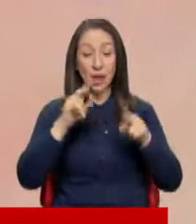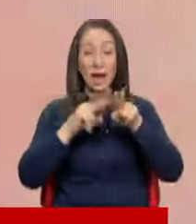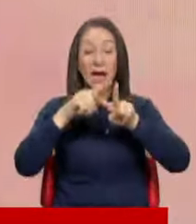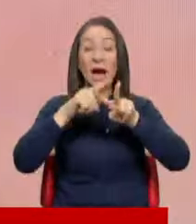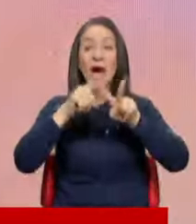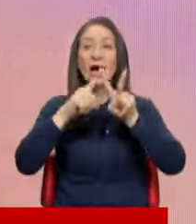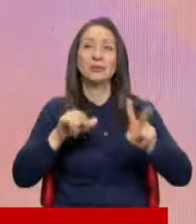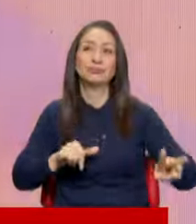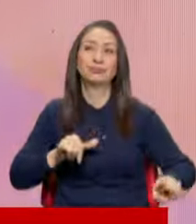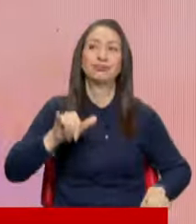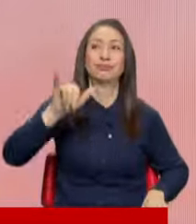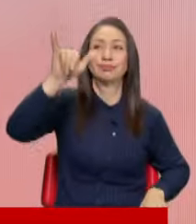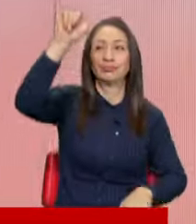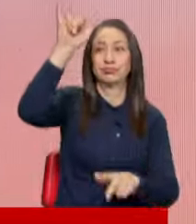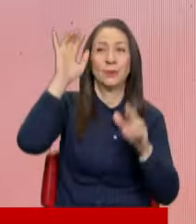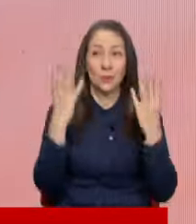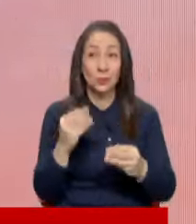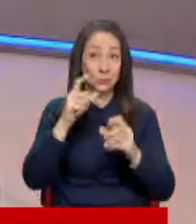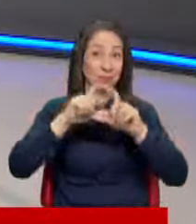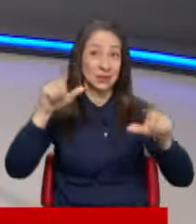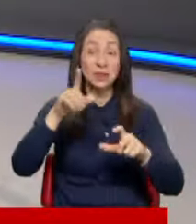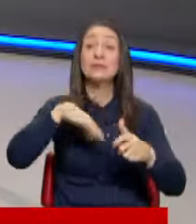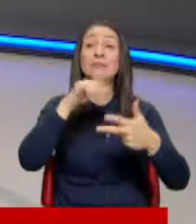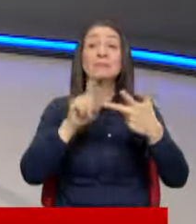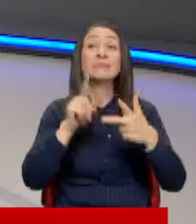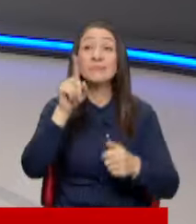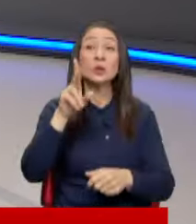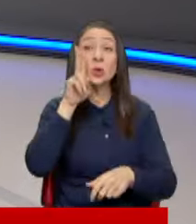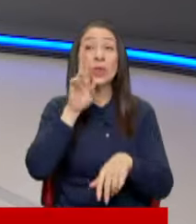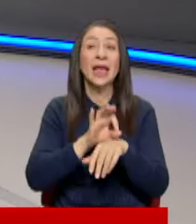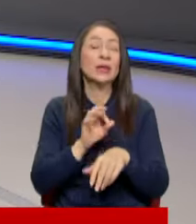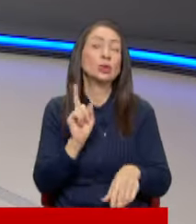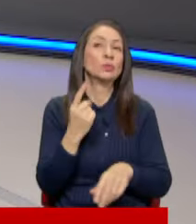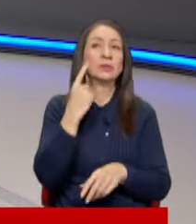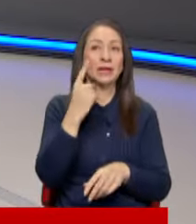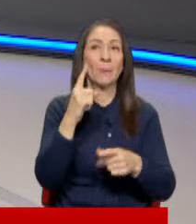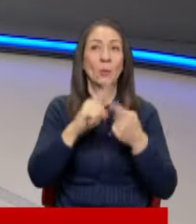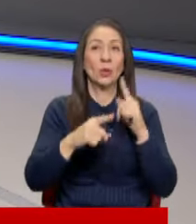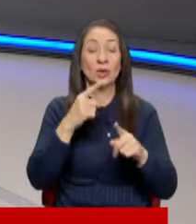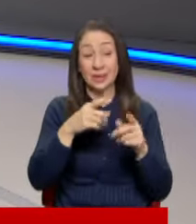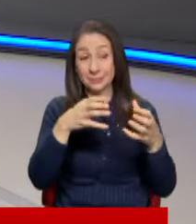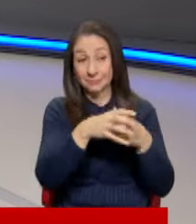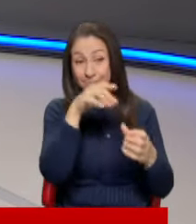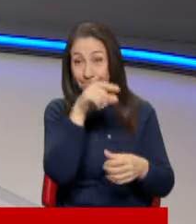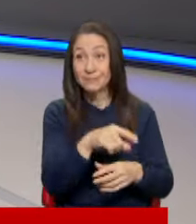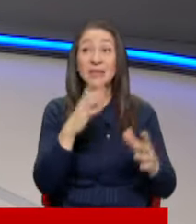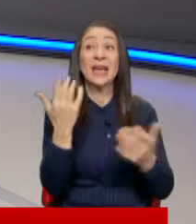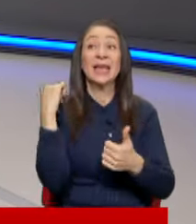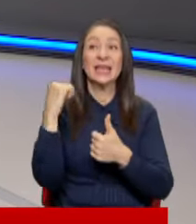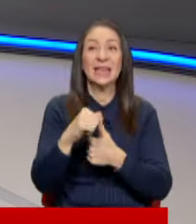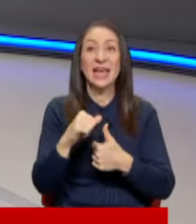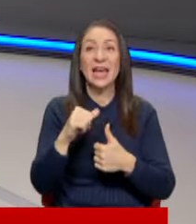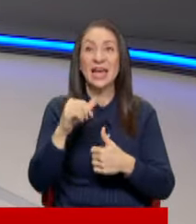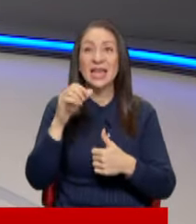havalandı manşette haber bu sonra son dakika sürprizlerine bakacağız siyaset kısmı ve yine